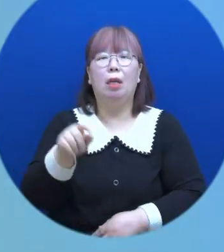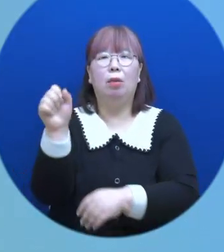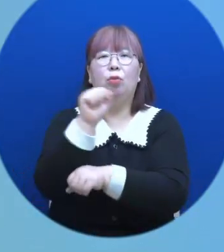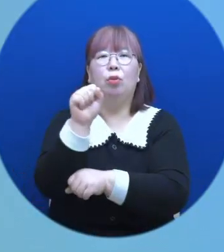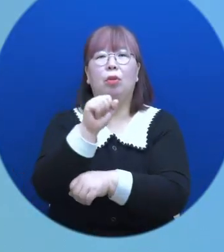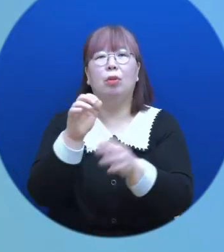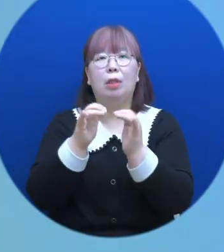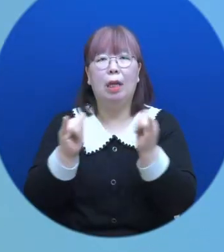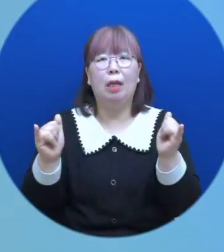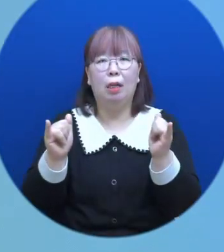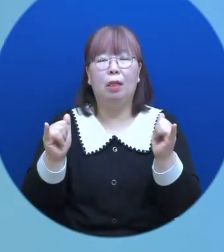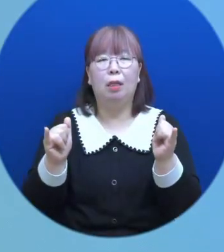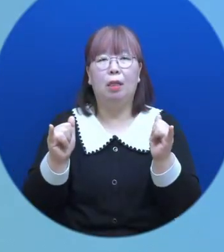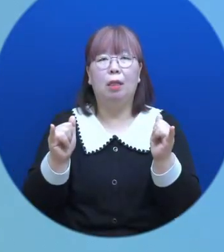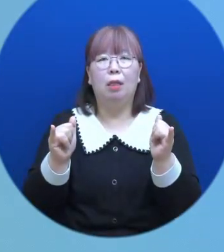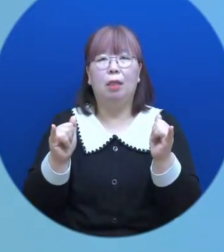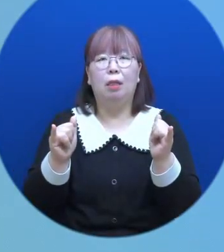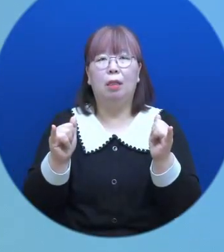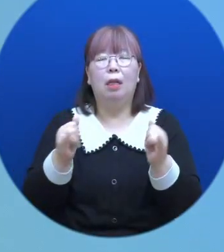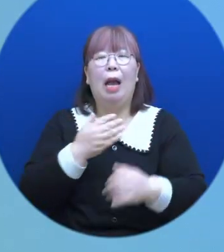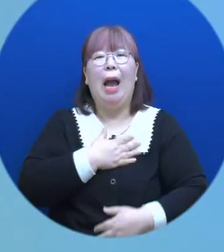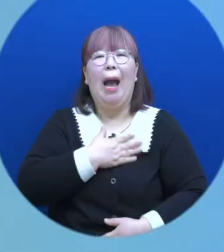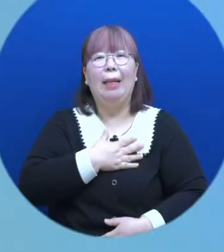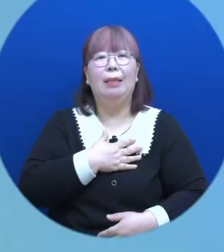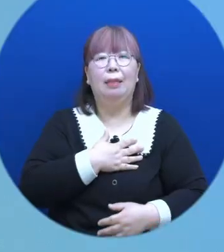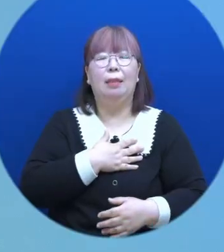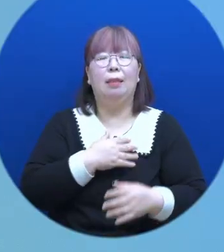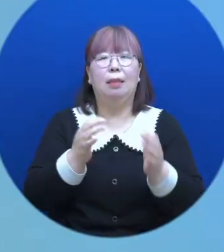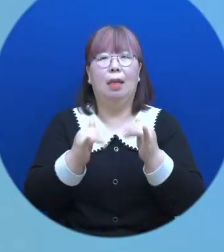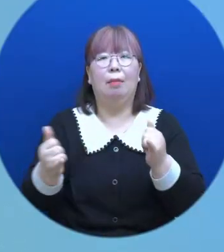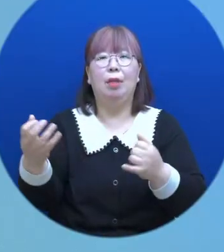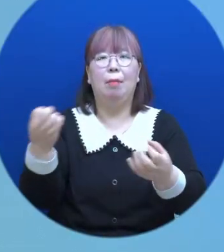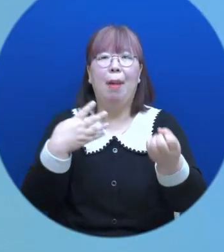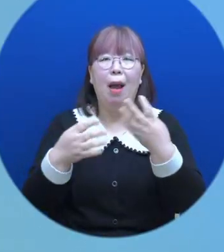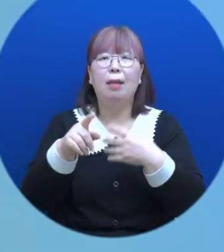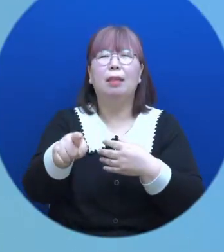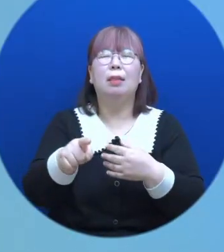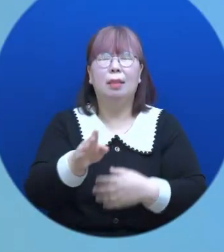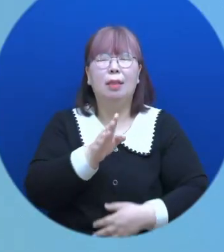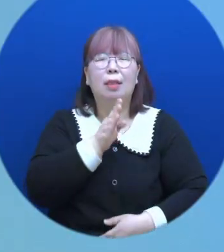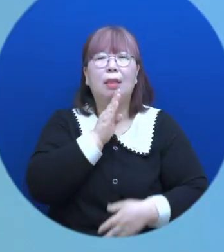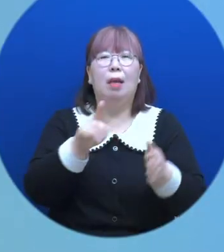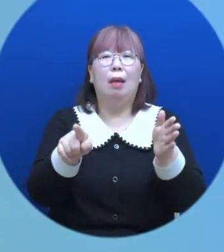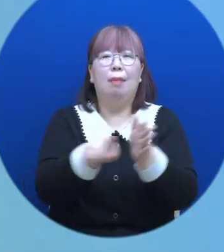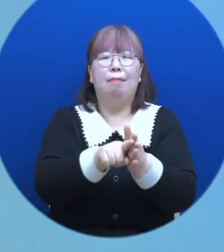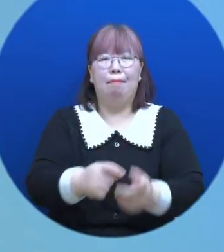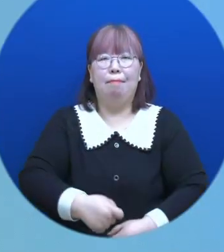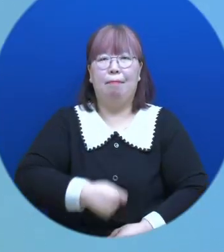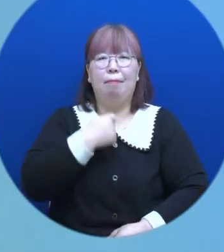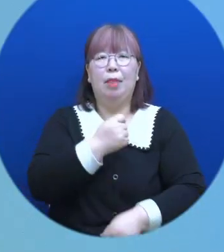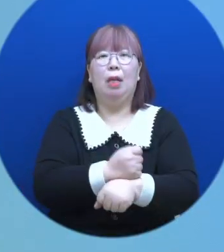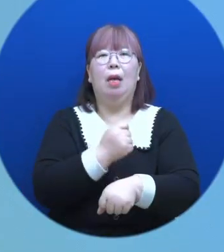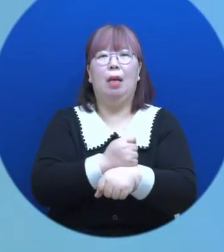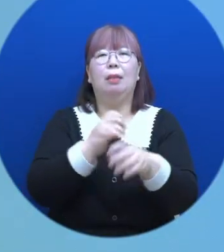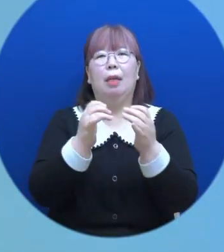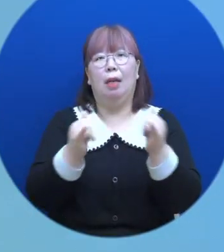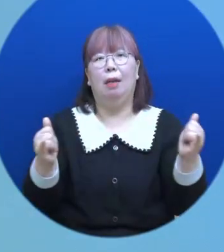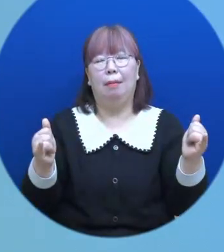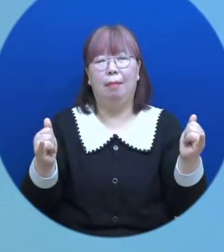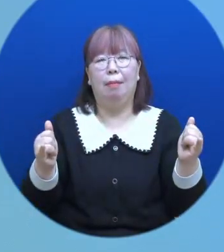비행사를 알고 있는 동료들이 얘기했어요. 그는 독실한 크리스찬입니다.